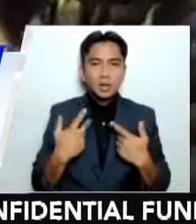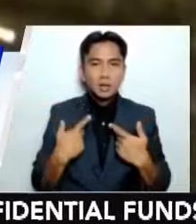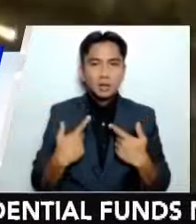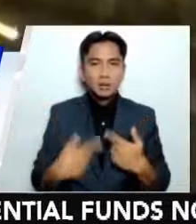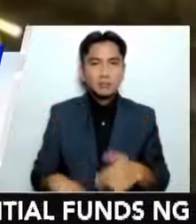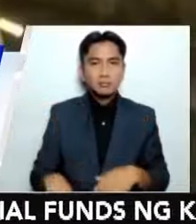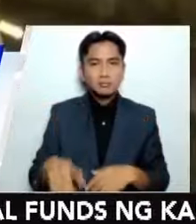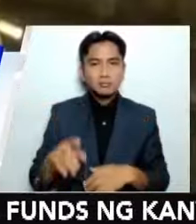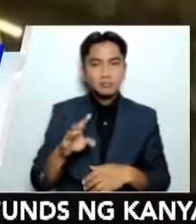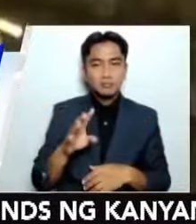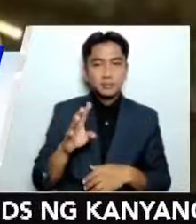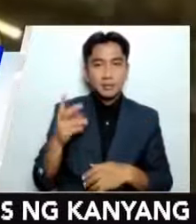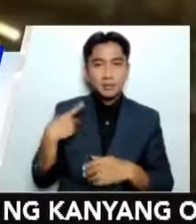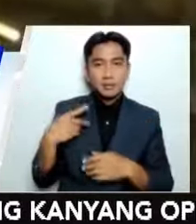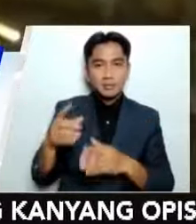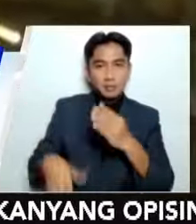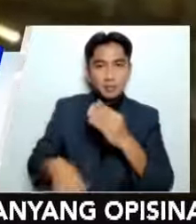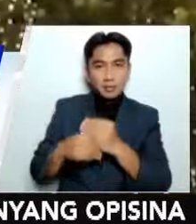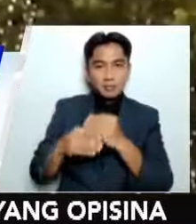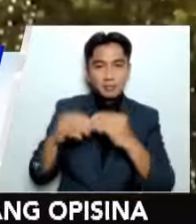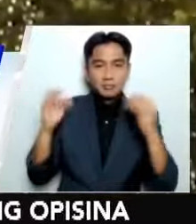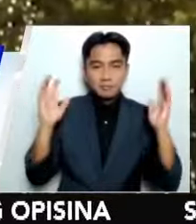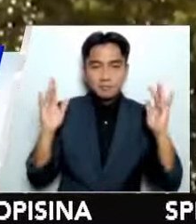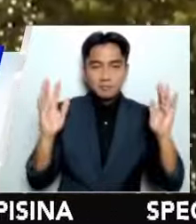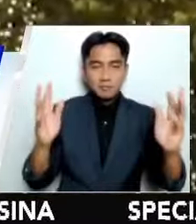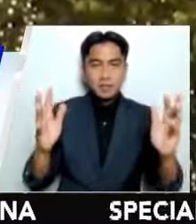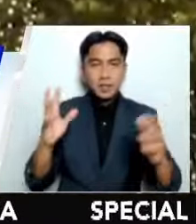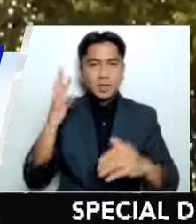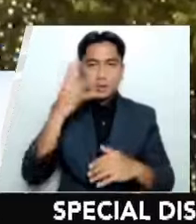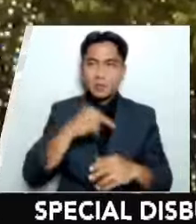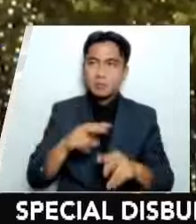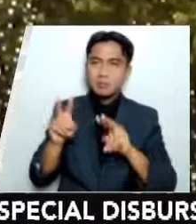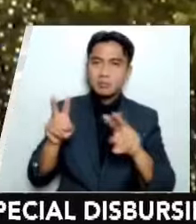ng LED lights na hugis wine glass.